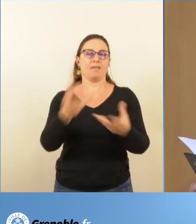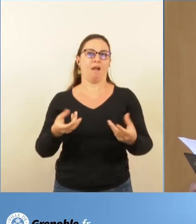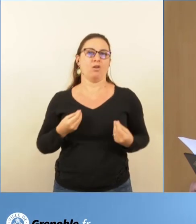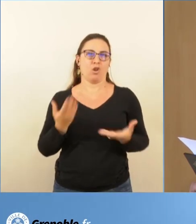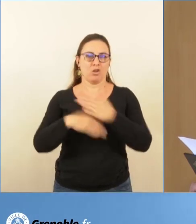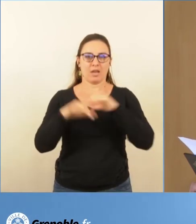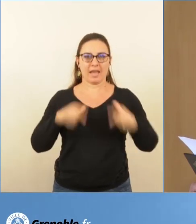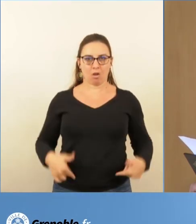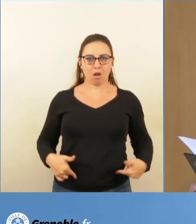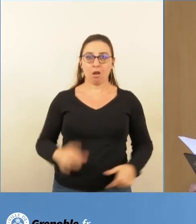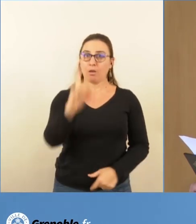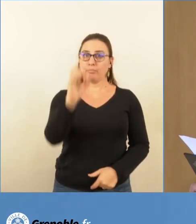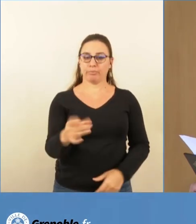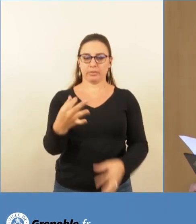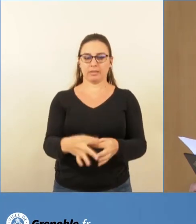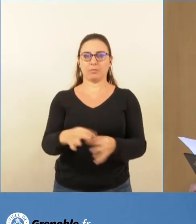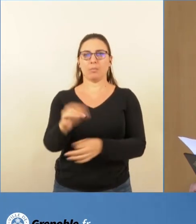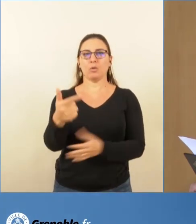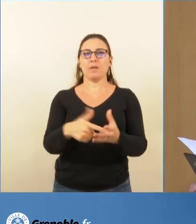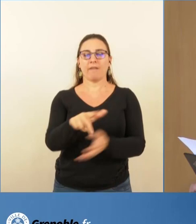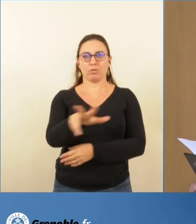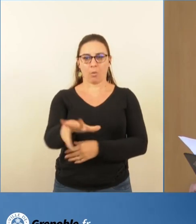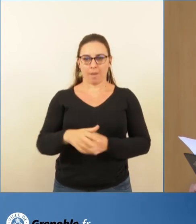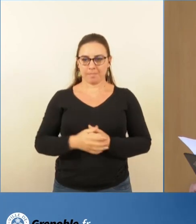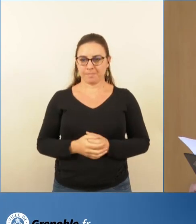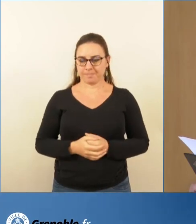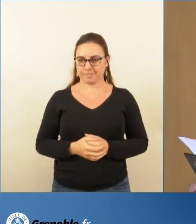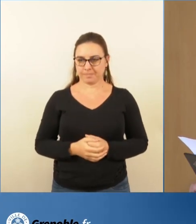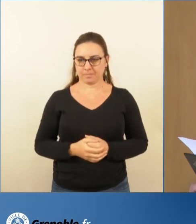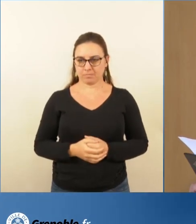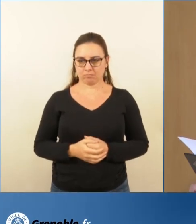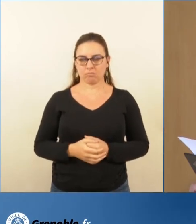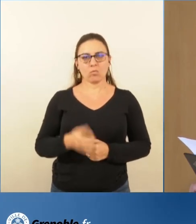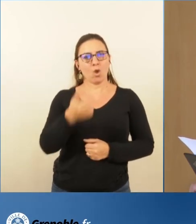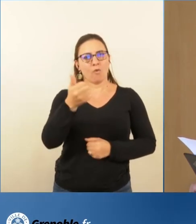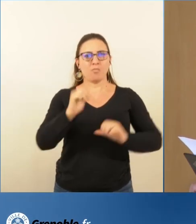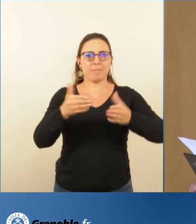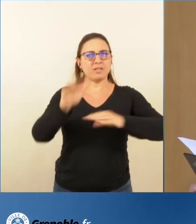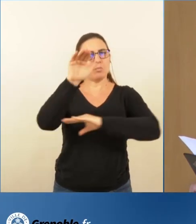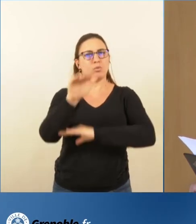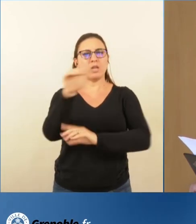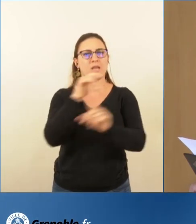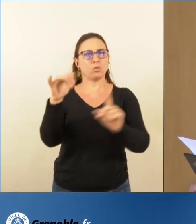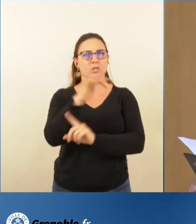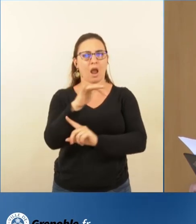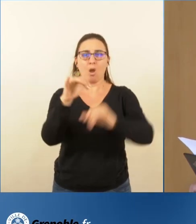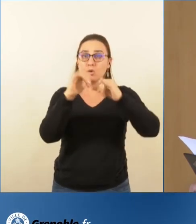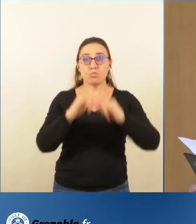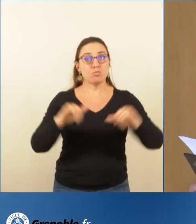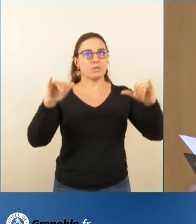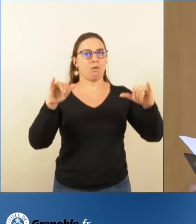oeuvre à la rentrée scolaire 2023 vous qualifiez cela donc de boucliers social puissant